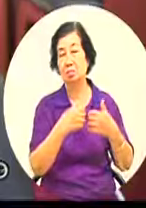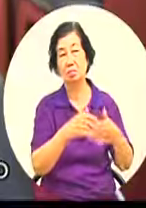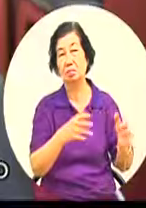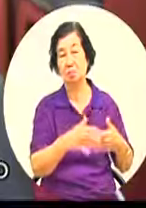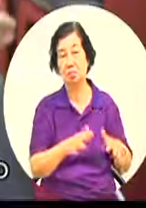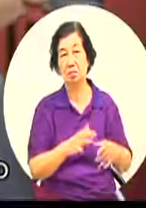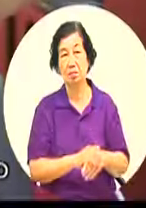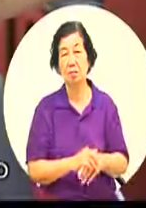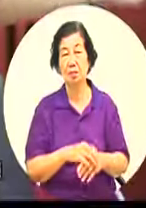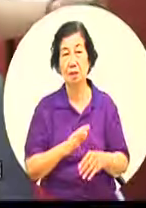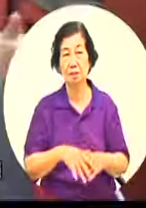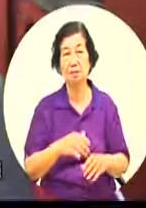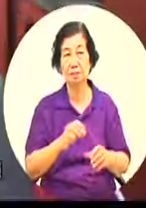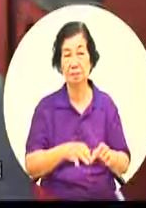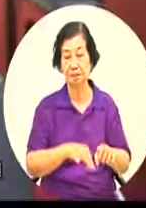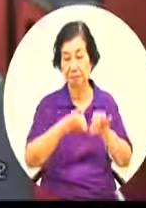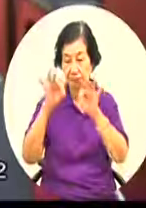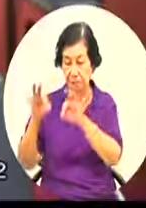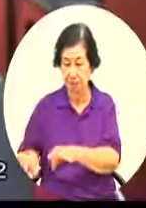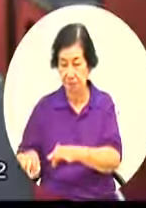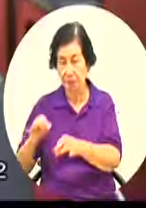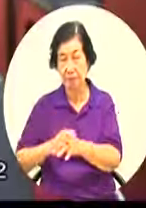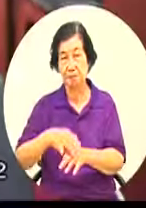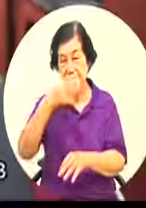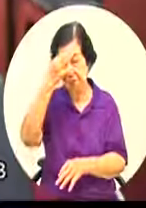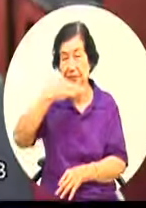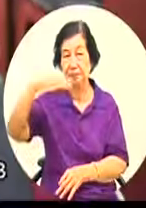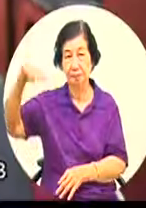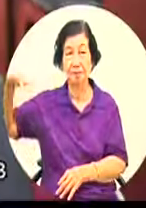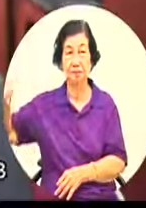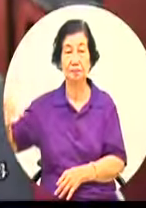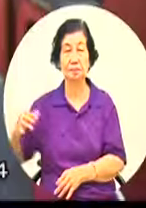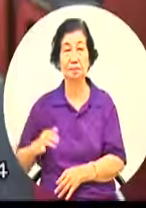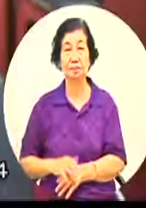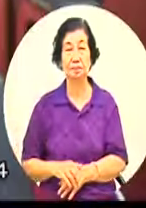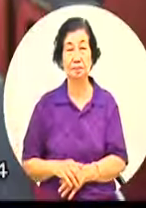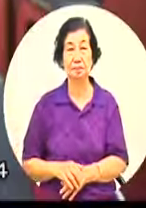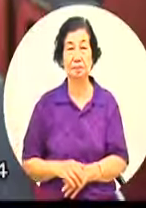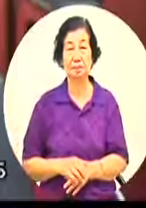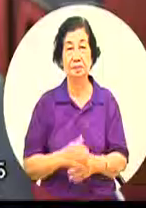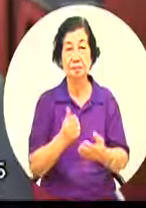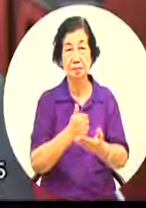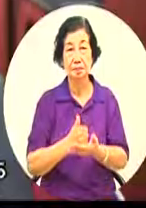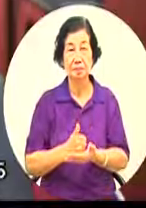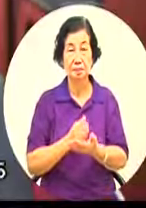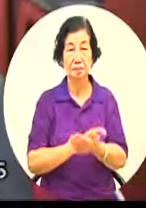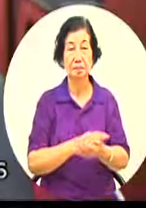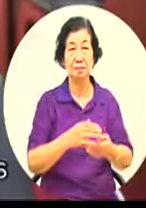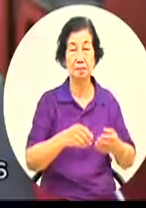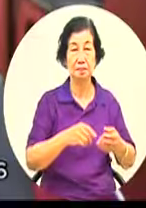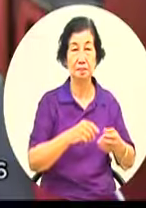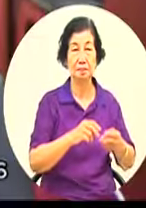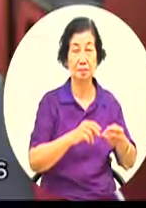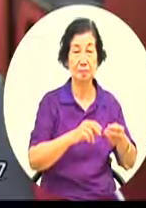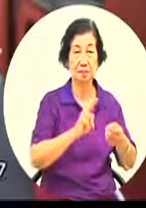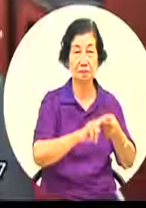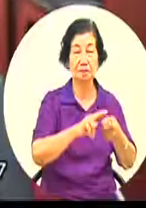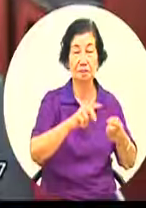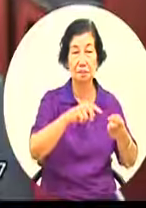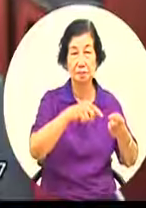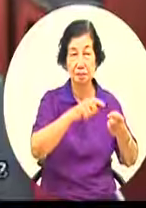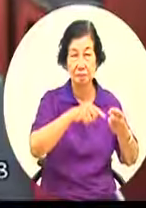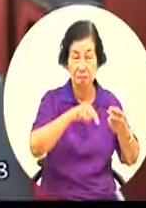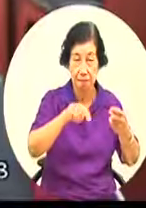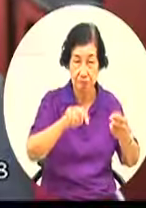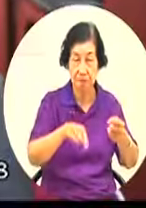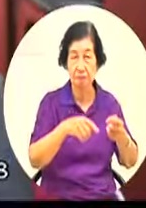说，我们敞开大门欢迎你们。我也拜托我们范局长来共同协商，是不是将这？我